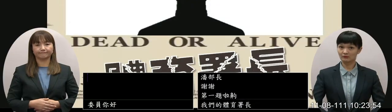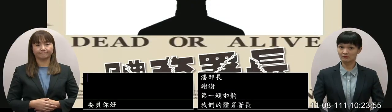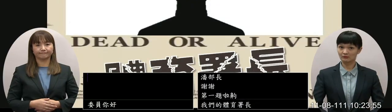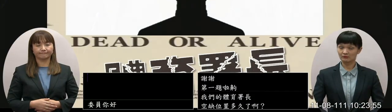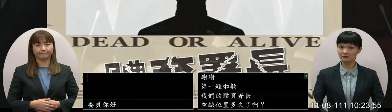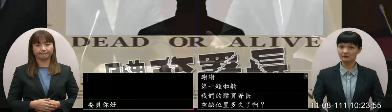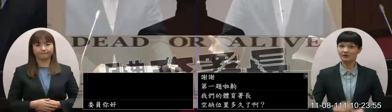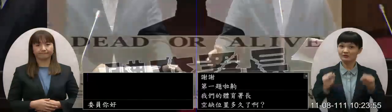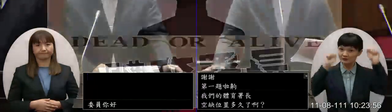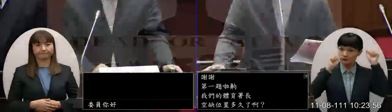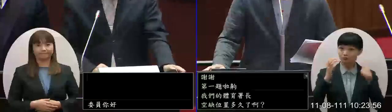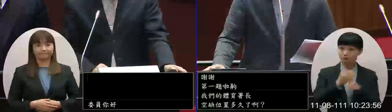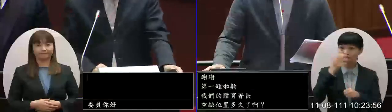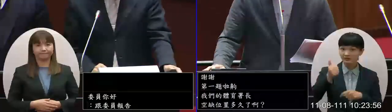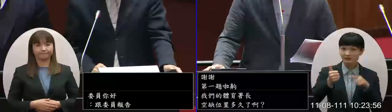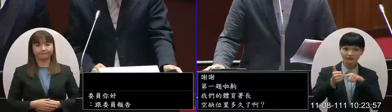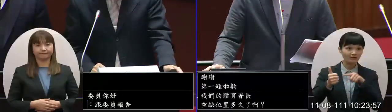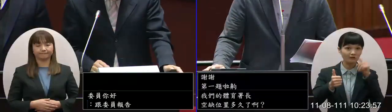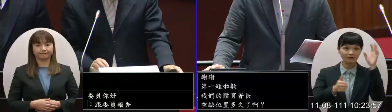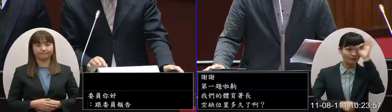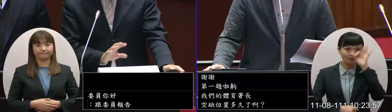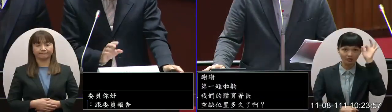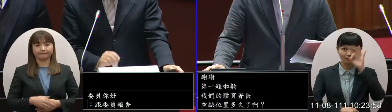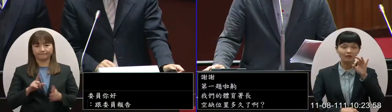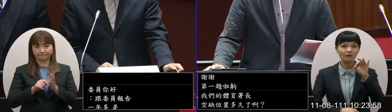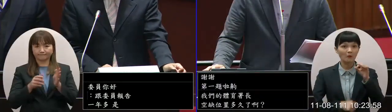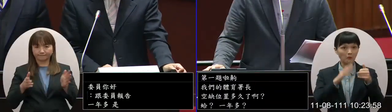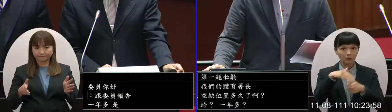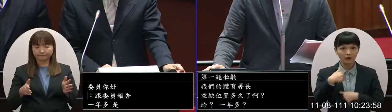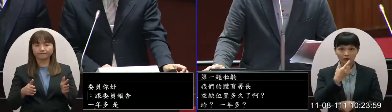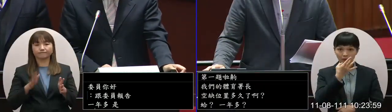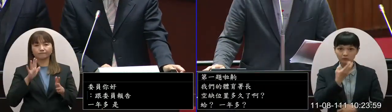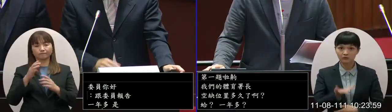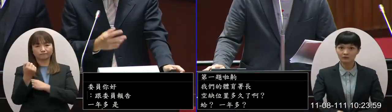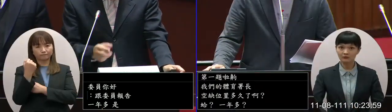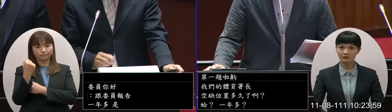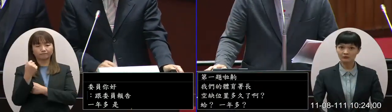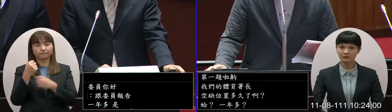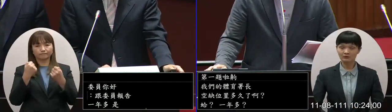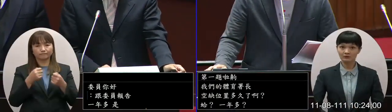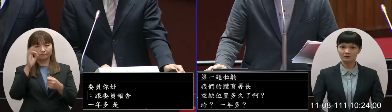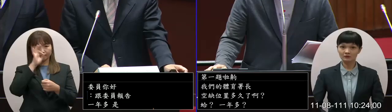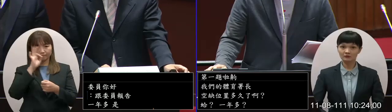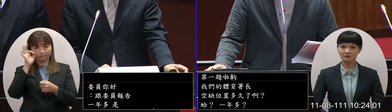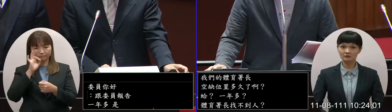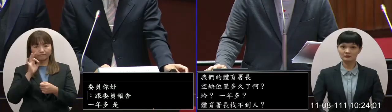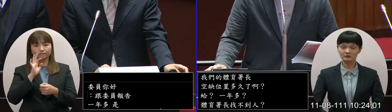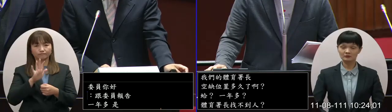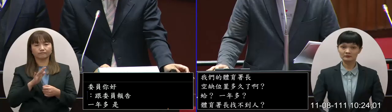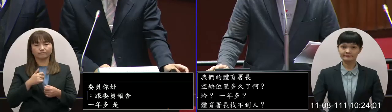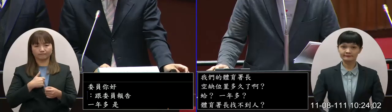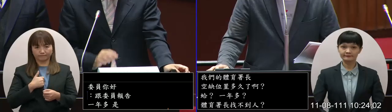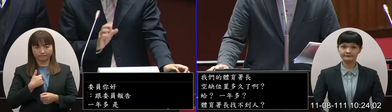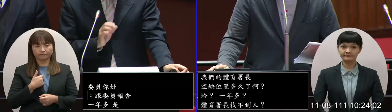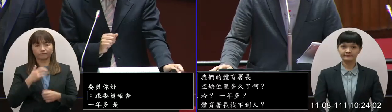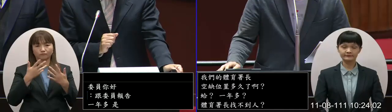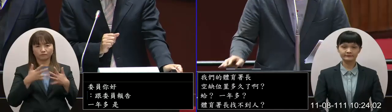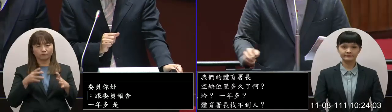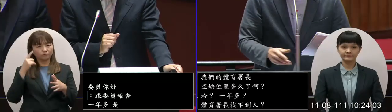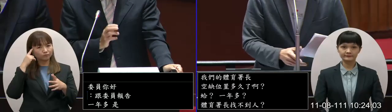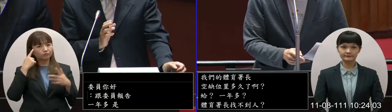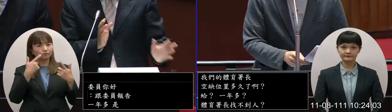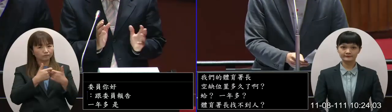育署长找不到人。 这段时间我们是有积极在觅采啦，哦啊，确实有很多我们